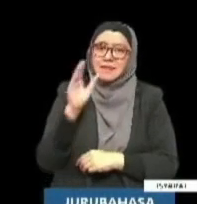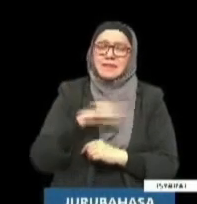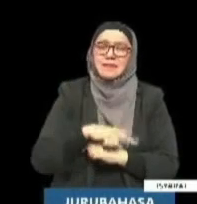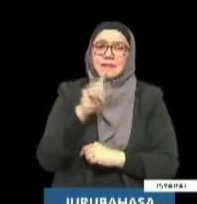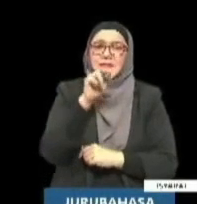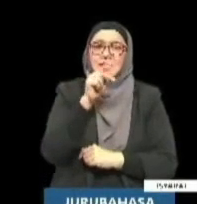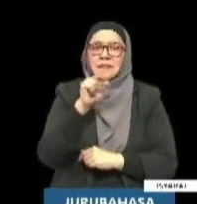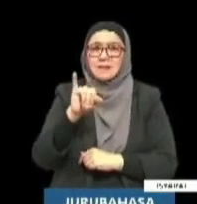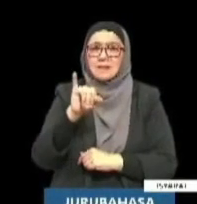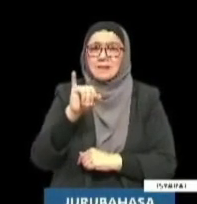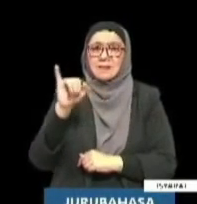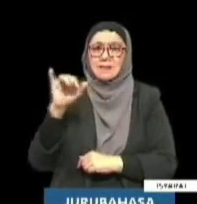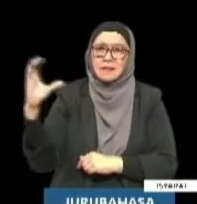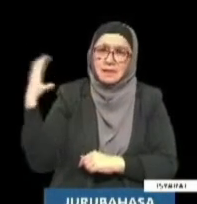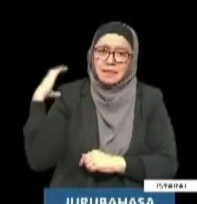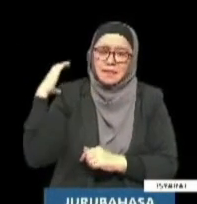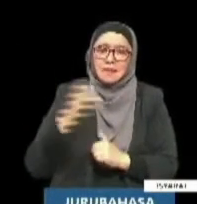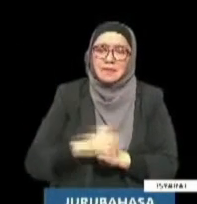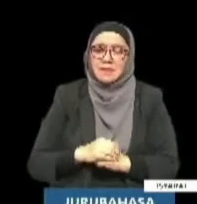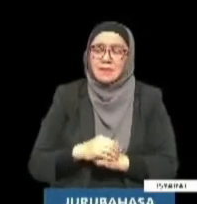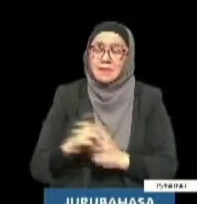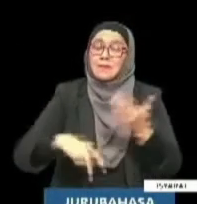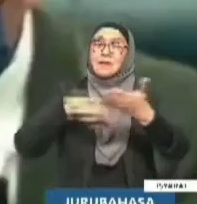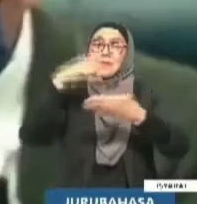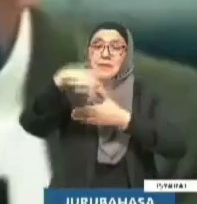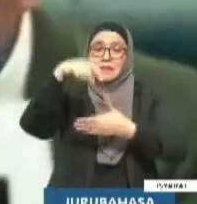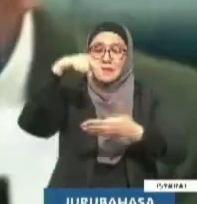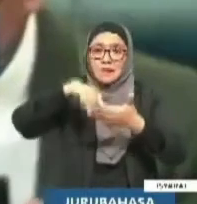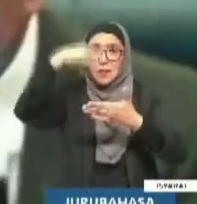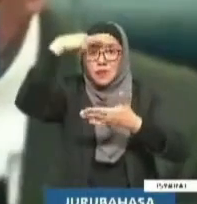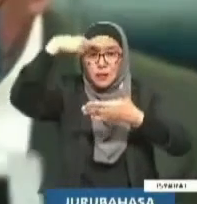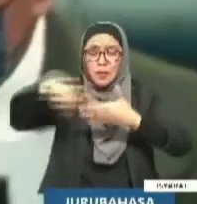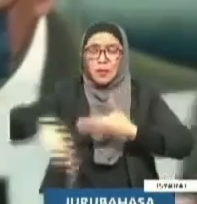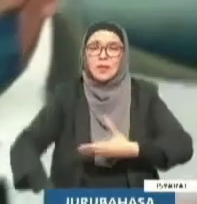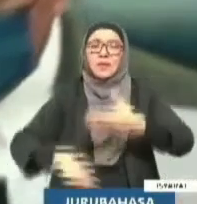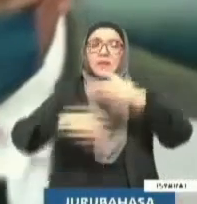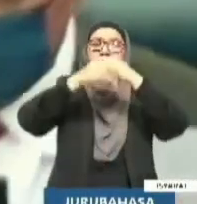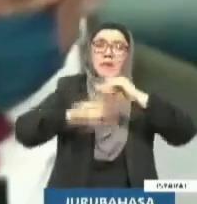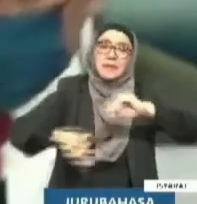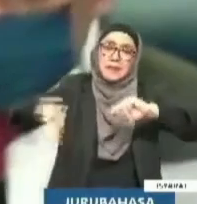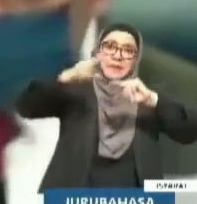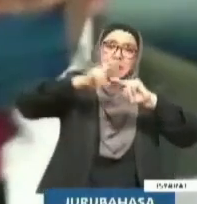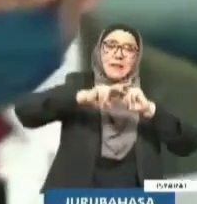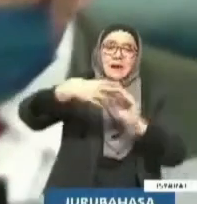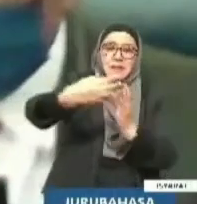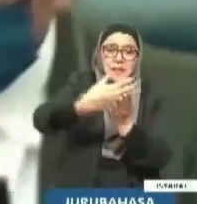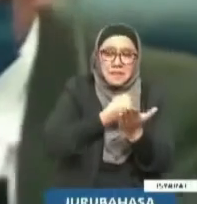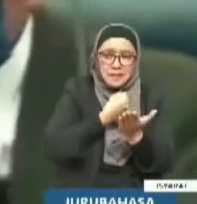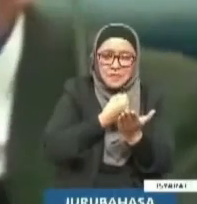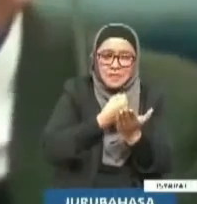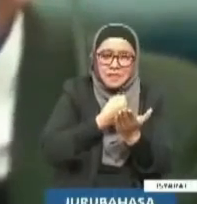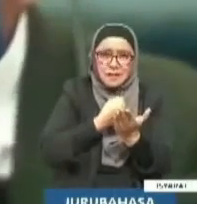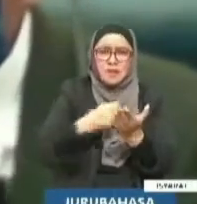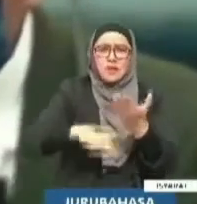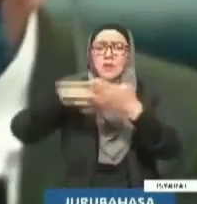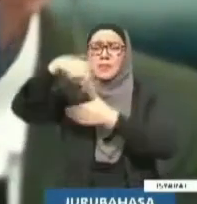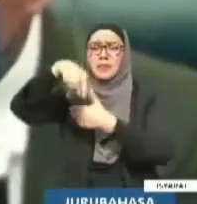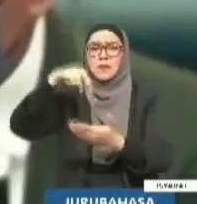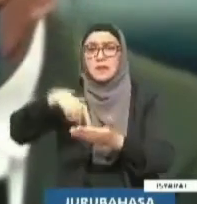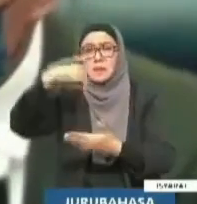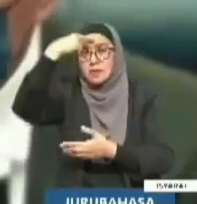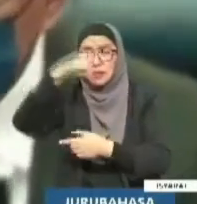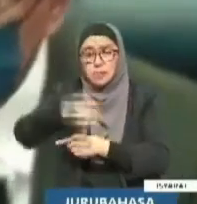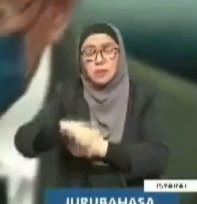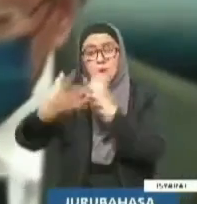Program inilah program untuk meningkatkan pendapatan. Program ini bertujuan untuk mencapai kemandirian,